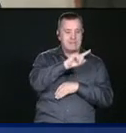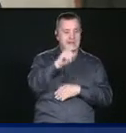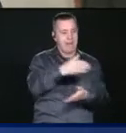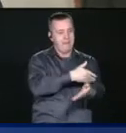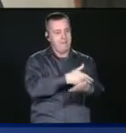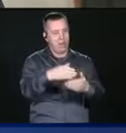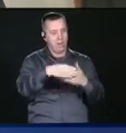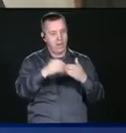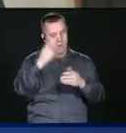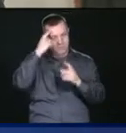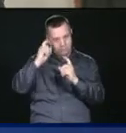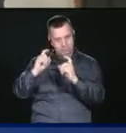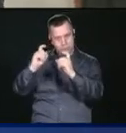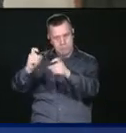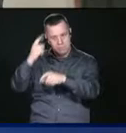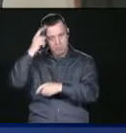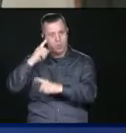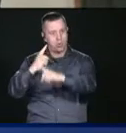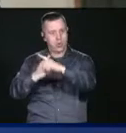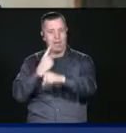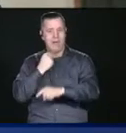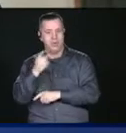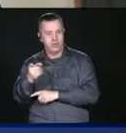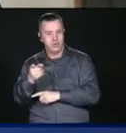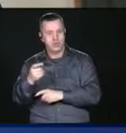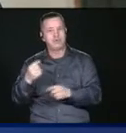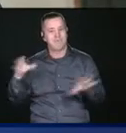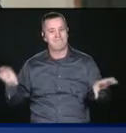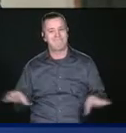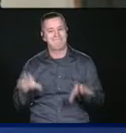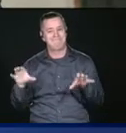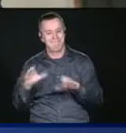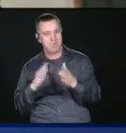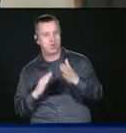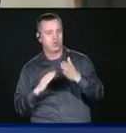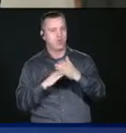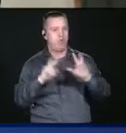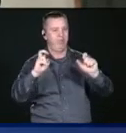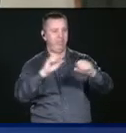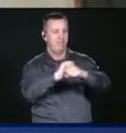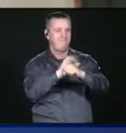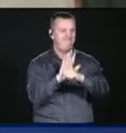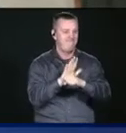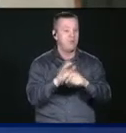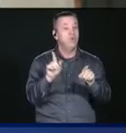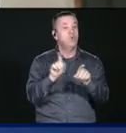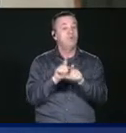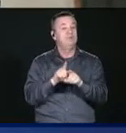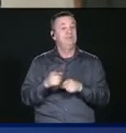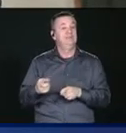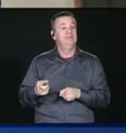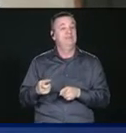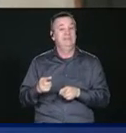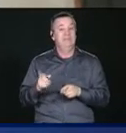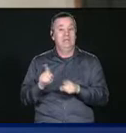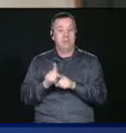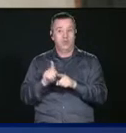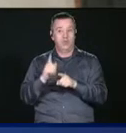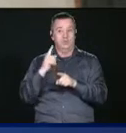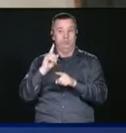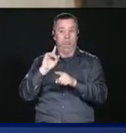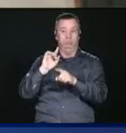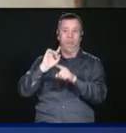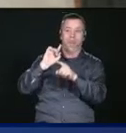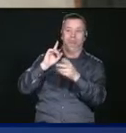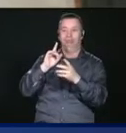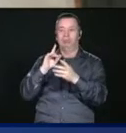continuer de répondre au coronavirus et aussi pour aider les gens qui ont besoin. Je vais terminer ce matin en parlant aux